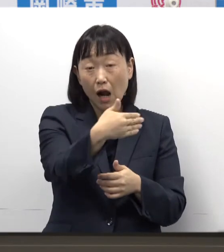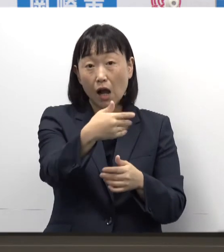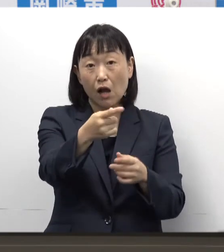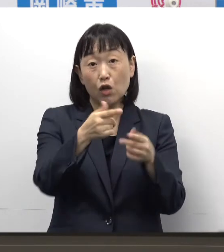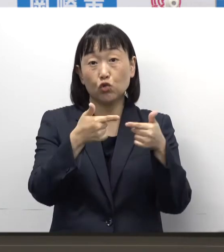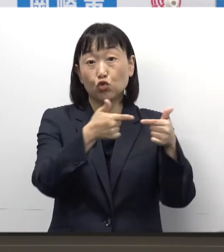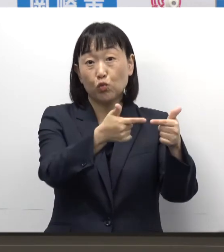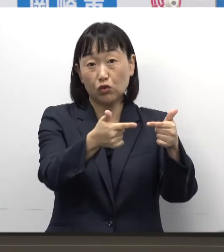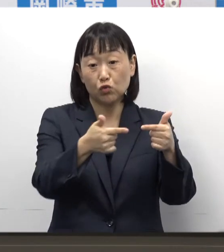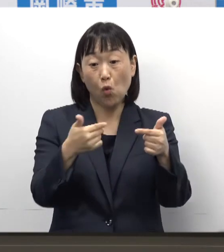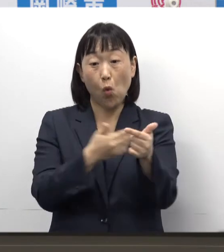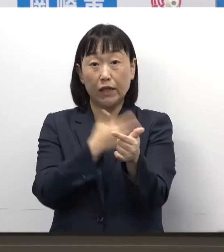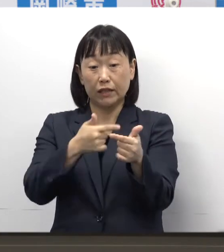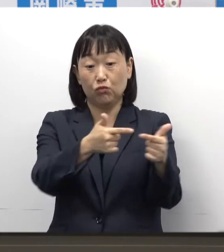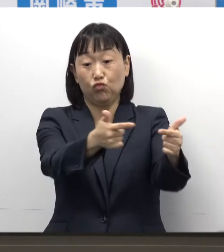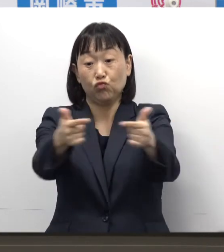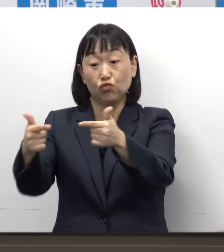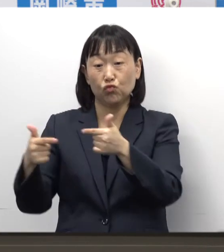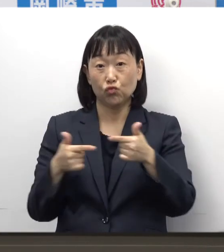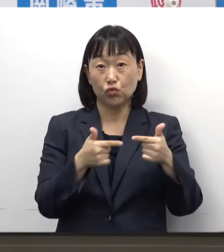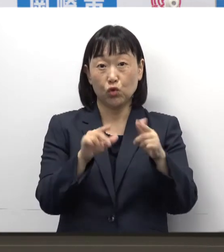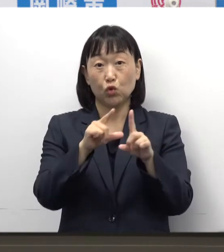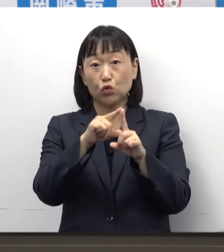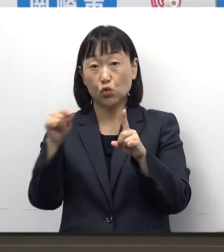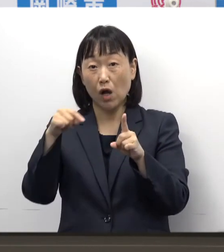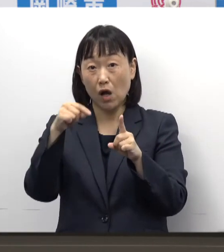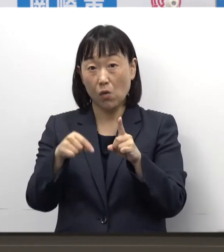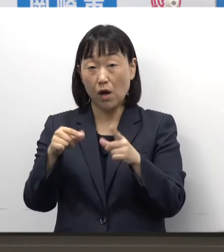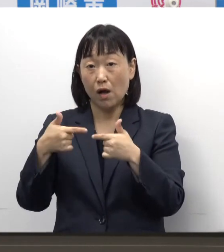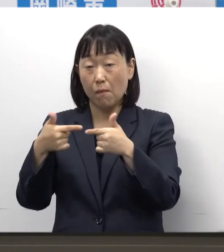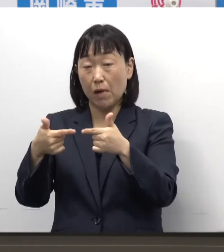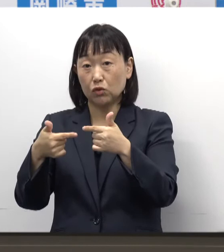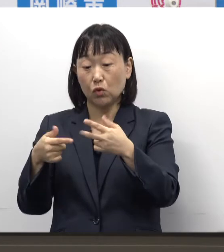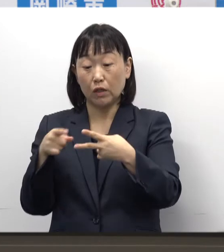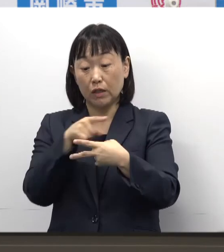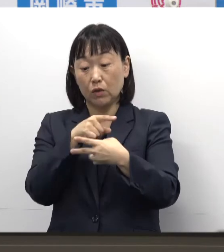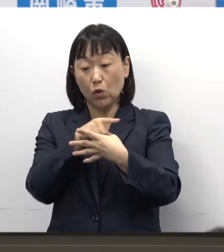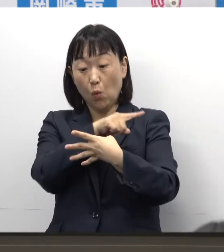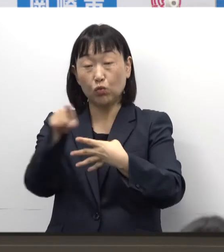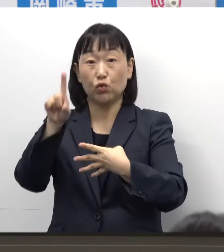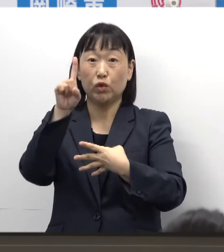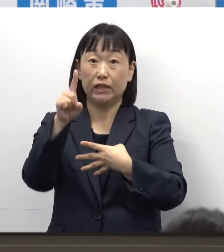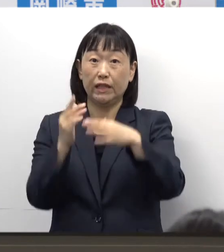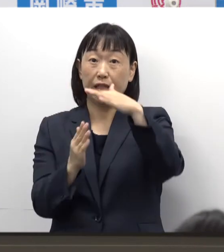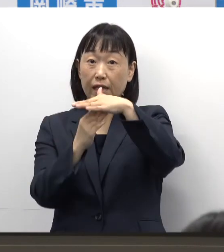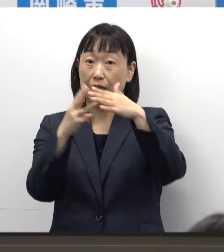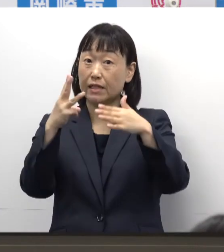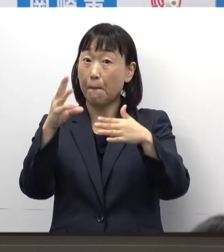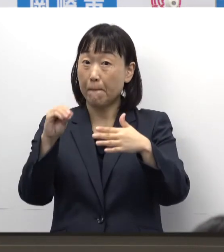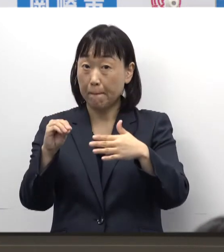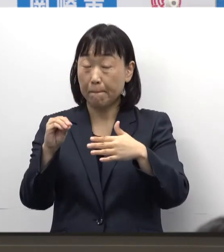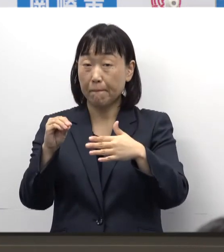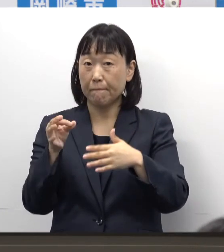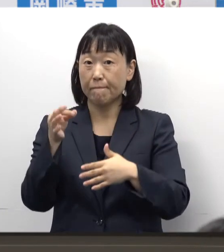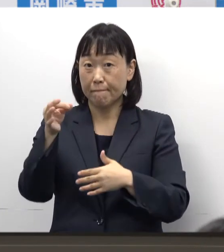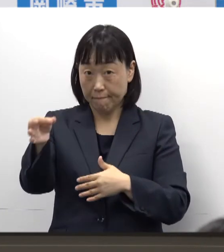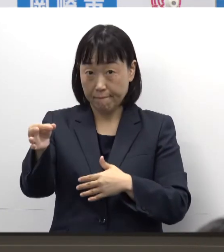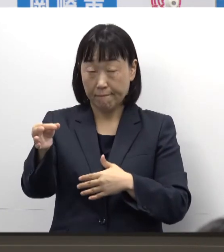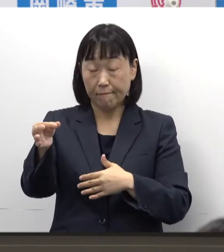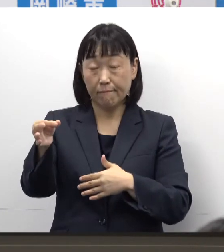本塩巡るツアーはバスの借り上げ寮の4分の1最大で3万円を